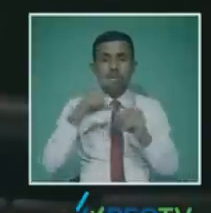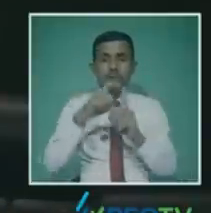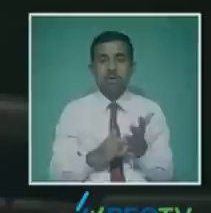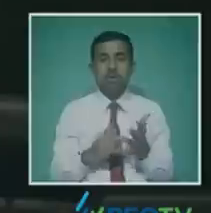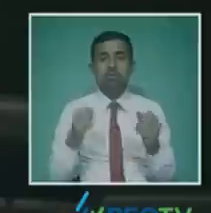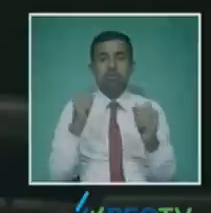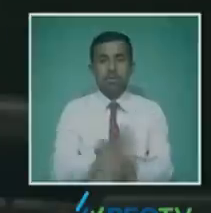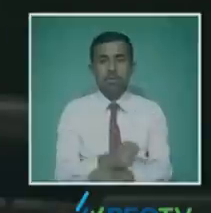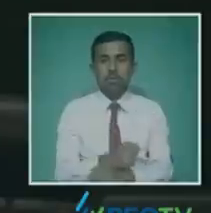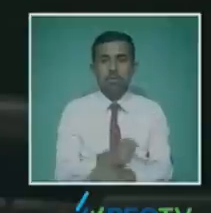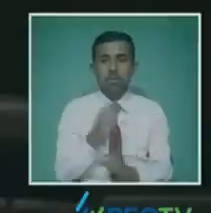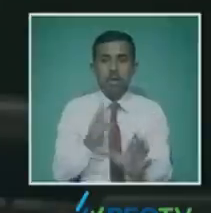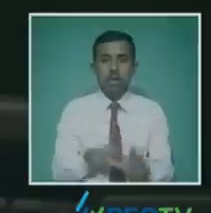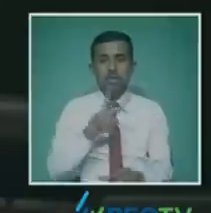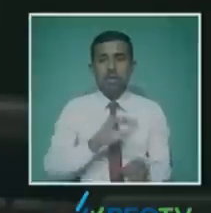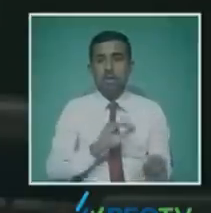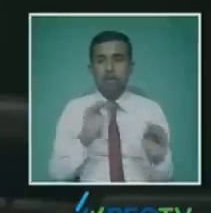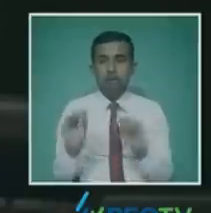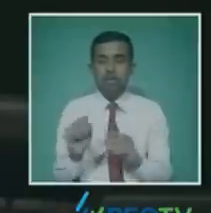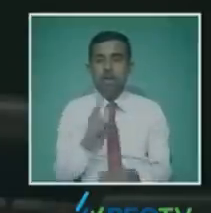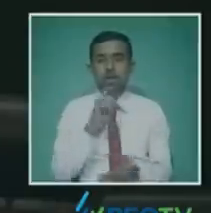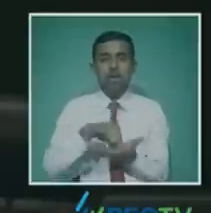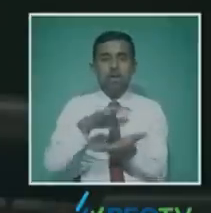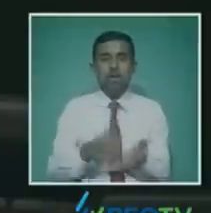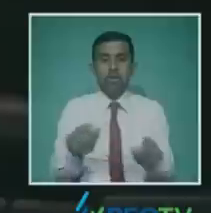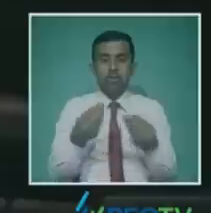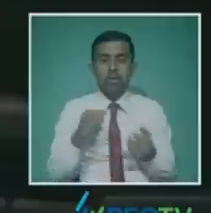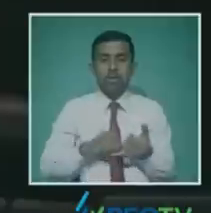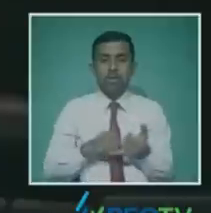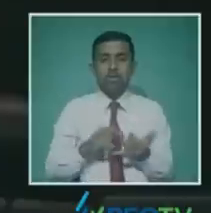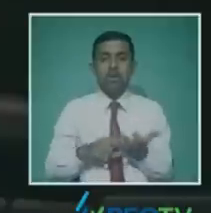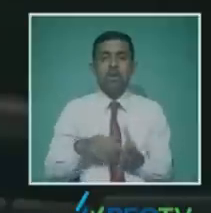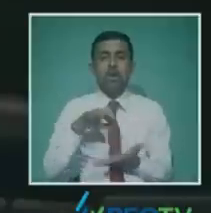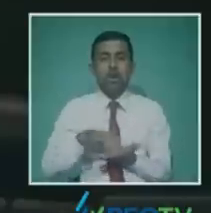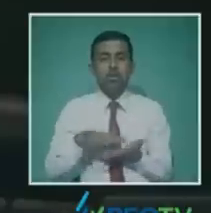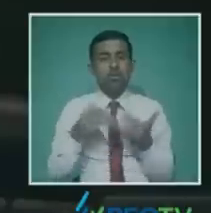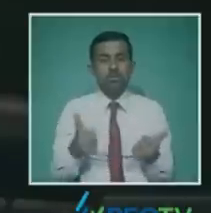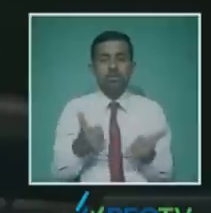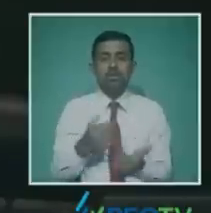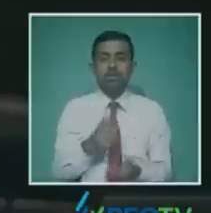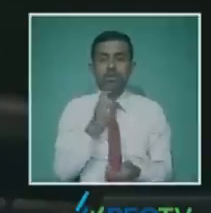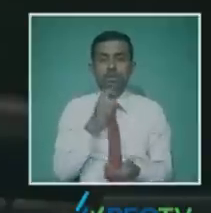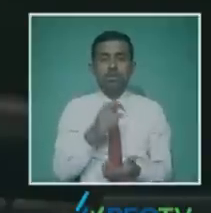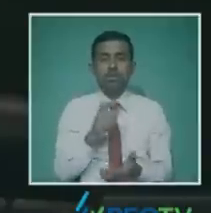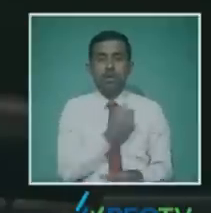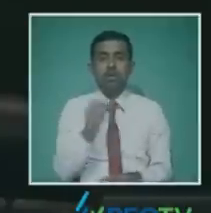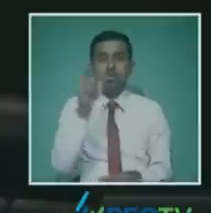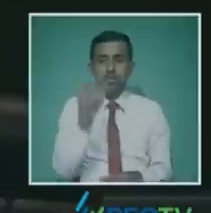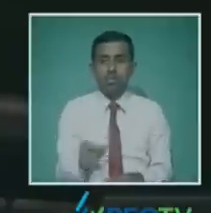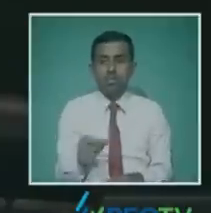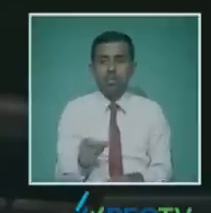හැටියට මමයි. අවුරුදු දෙකකට පස්සේ නඩු තීන්දුව දුන්නේ සයිතම් එක නීති අනුකූලයි උපාධිය නීති අනුකූලයි කියලා. දැන් ඒ දරුවෝ වෛද්‍යවරු.